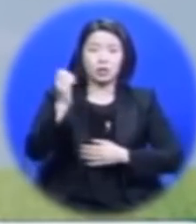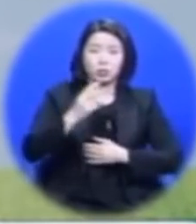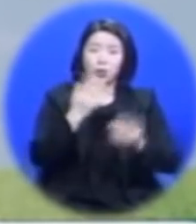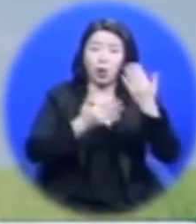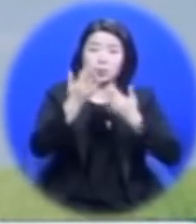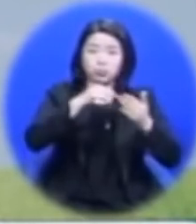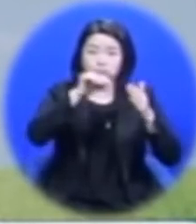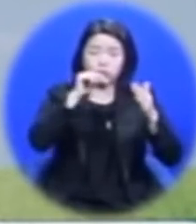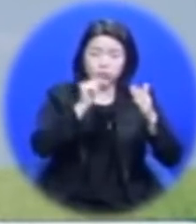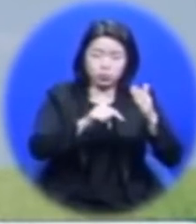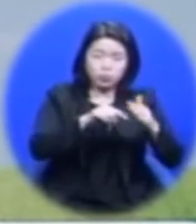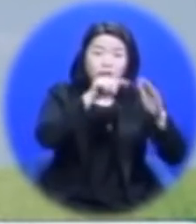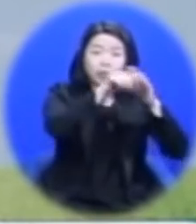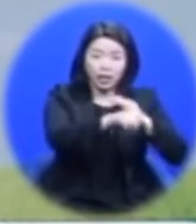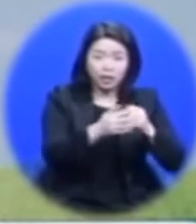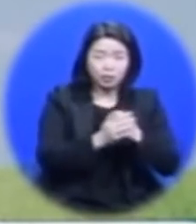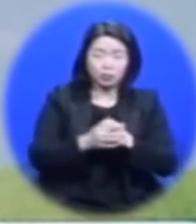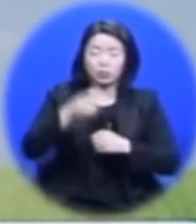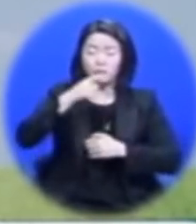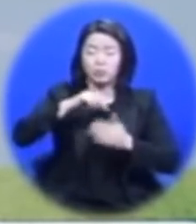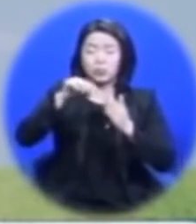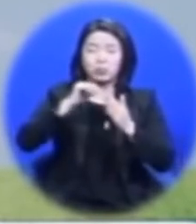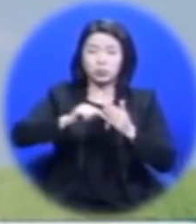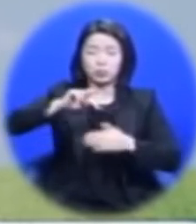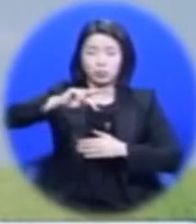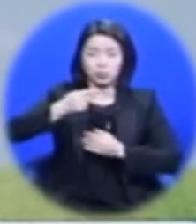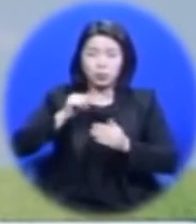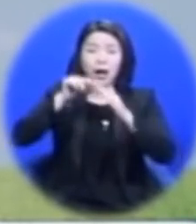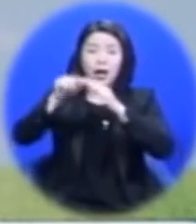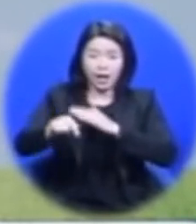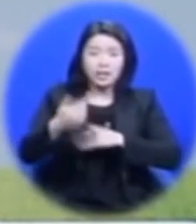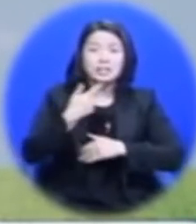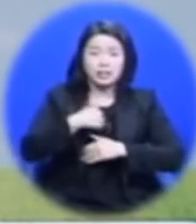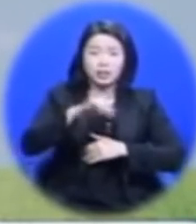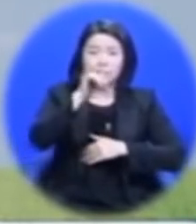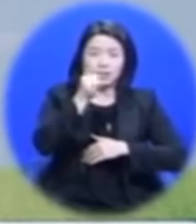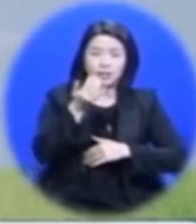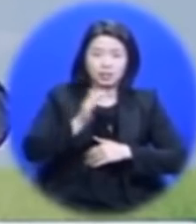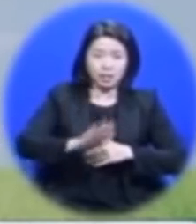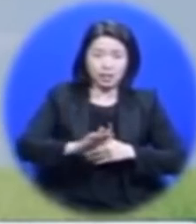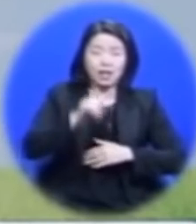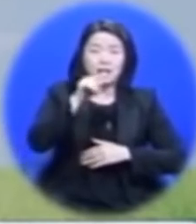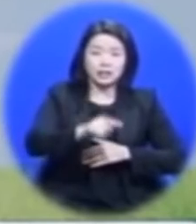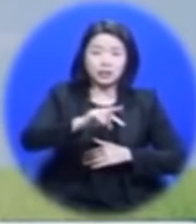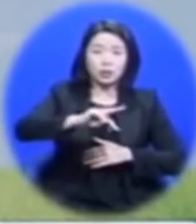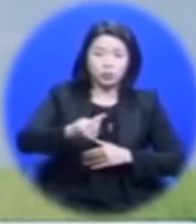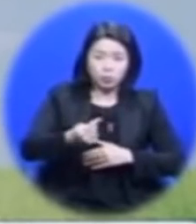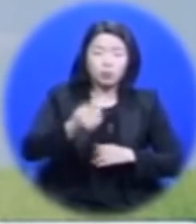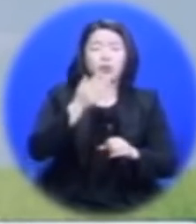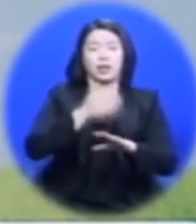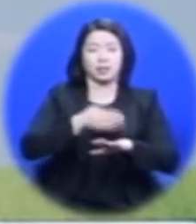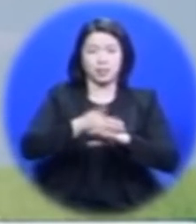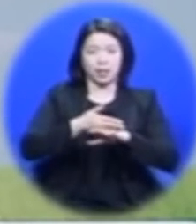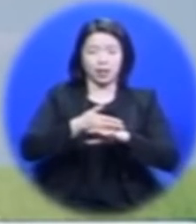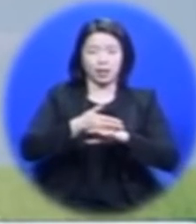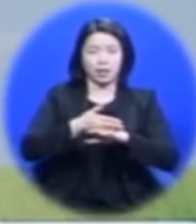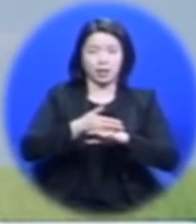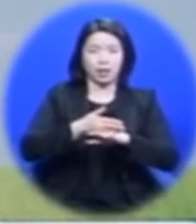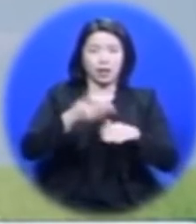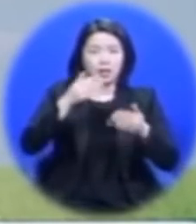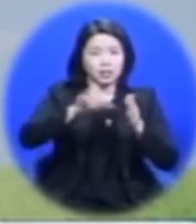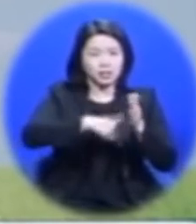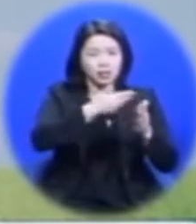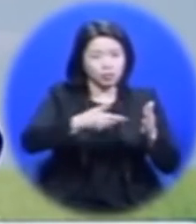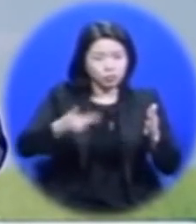속으로도 뛰어들어야 되고 물 속으로도 뛰어들어야만 했던 적이 있었는데 그것도 감사하다는 지나고